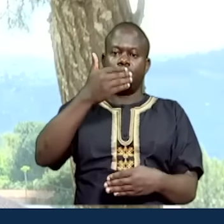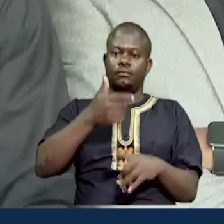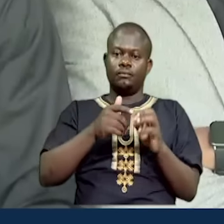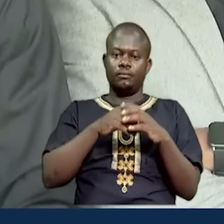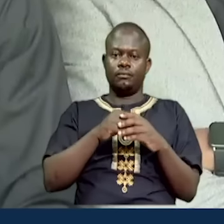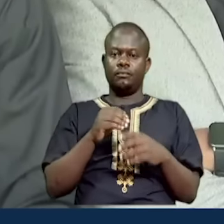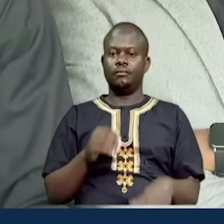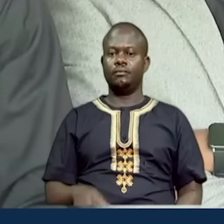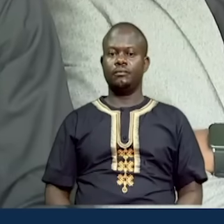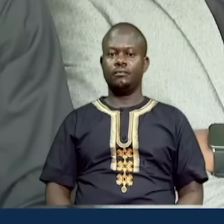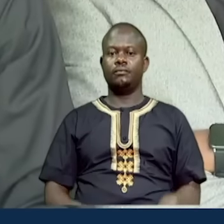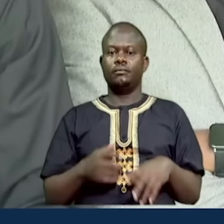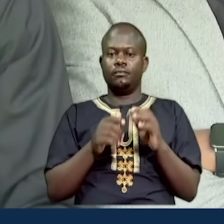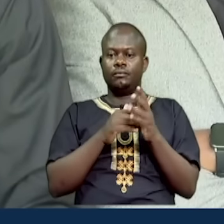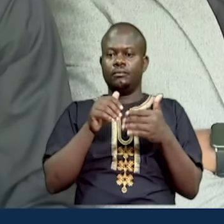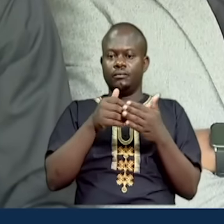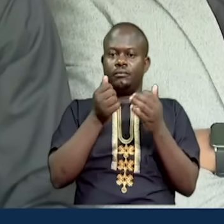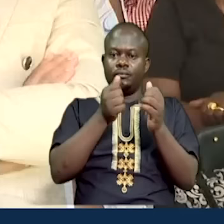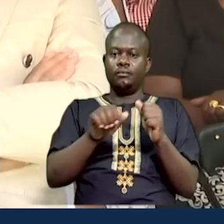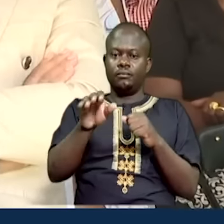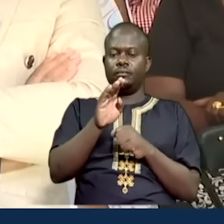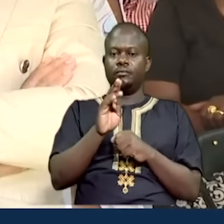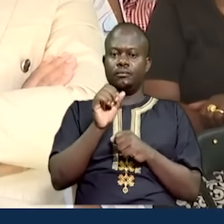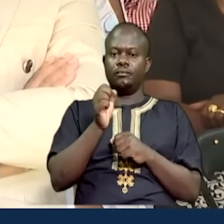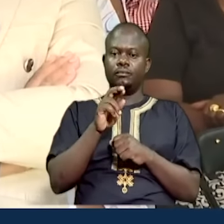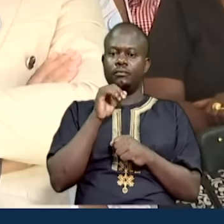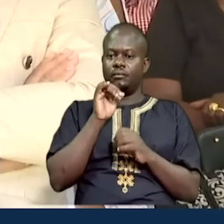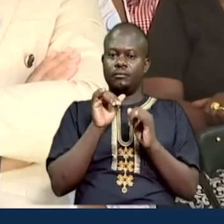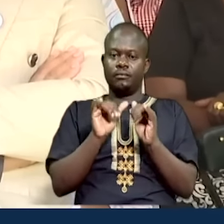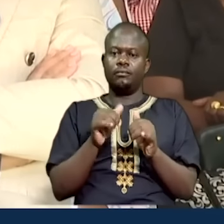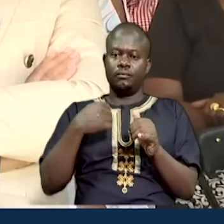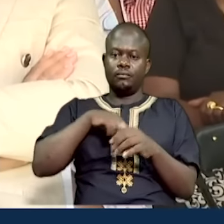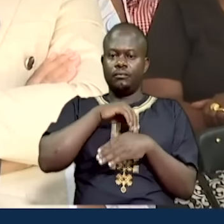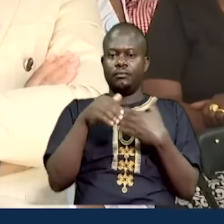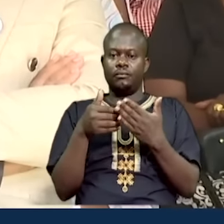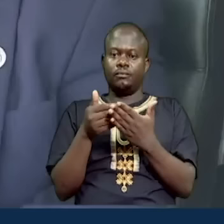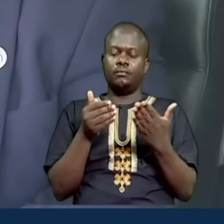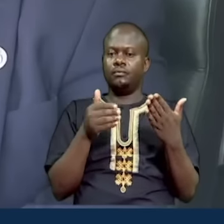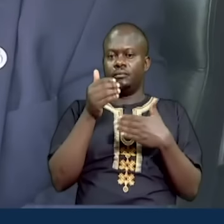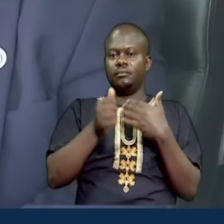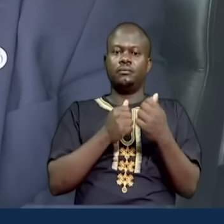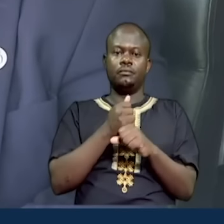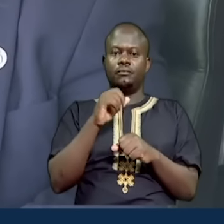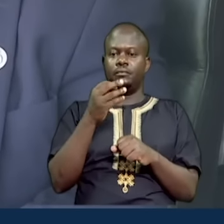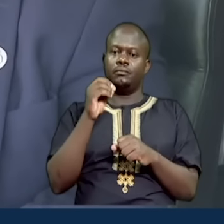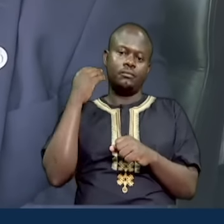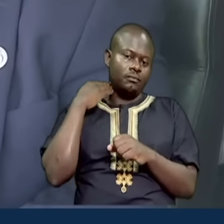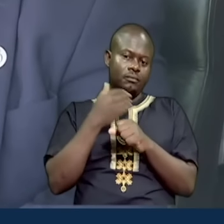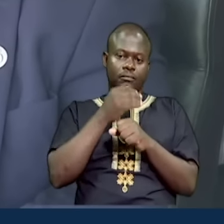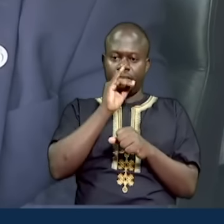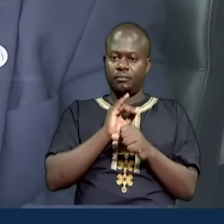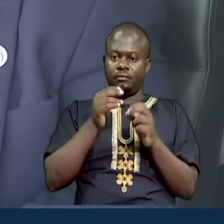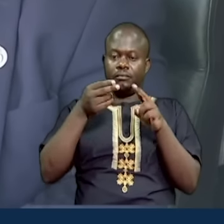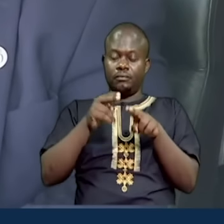n'interahamwe gusa abarokokeye aha Busoro ngo ntibaheranywe n'agahinda nyuma y'imyaka 30 genocide yakorewe abatutsi